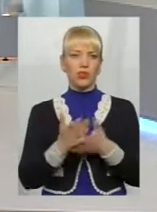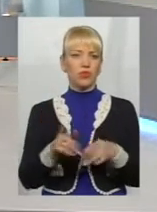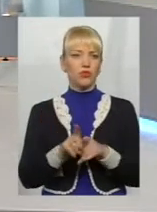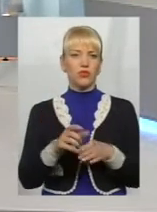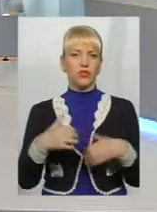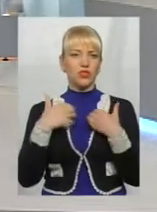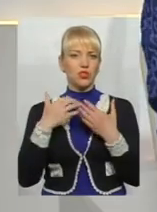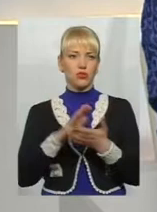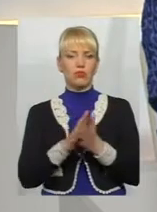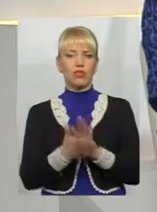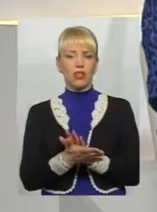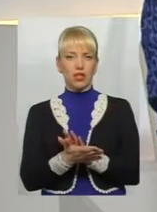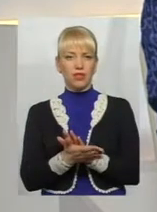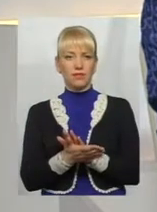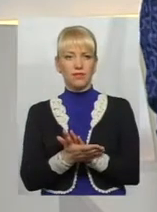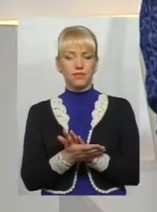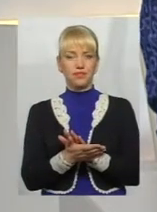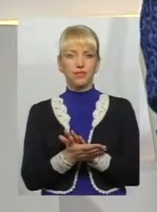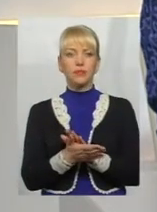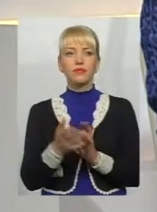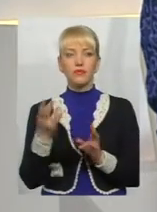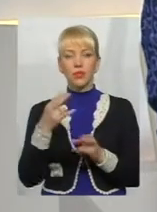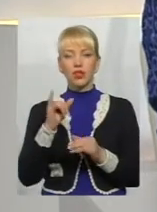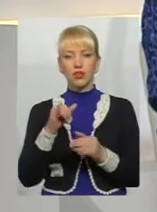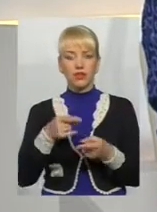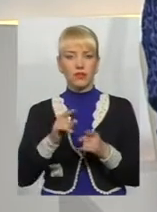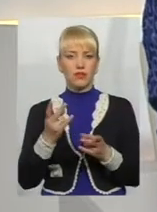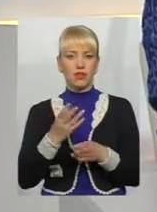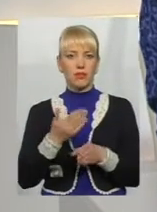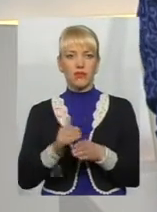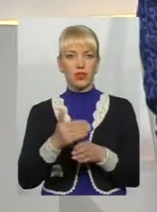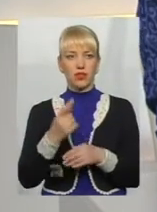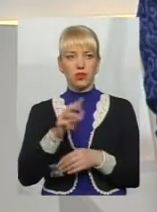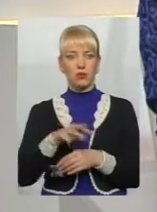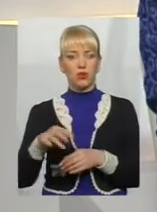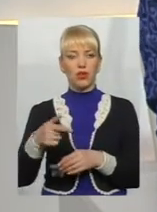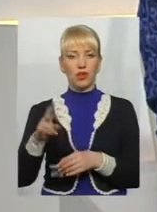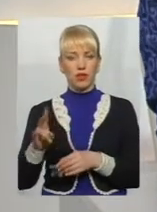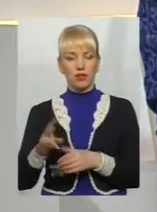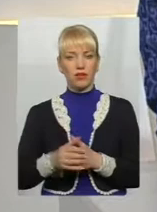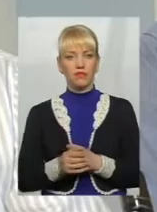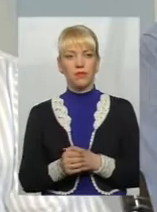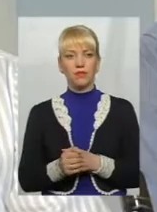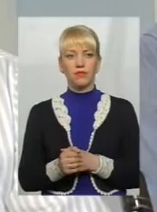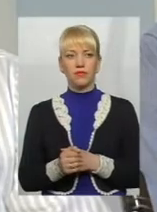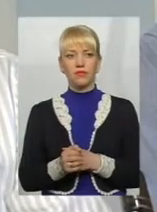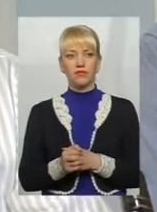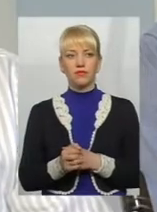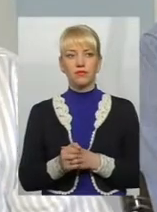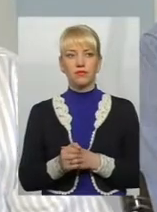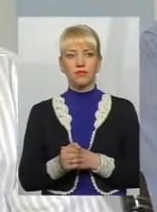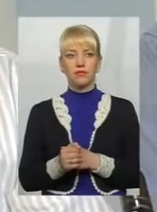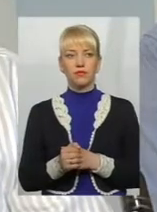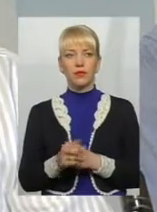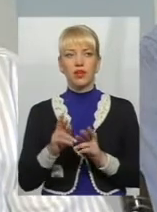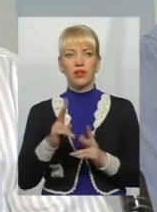що справді на неї треба виділяти, мабуть, не 1 мільйон гривень. Ну, звичайно, як